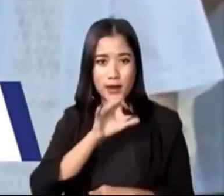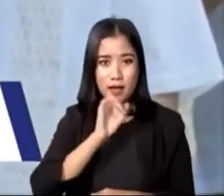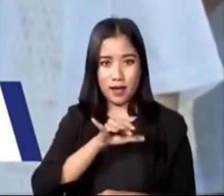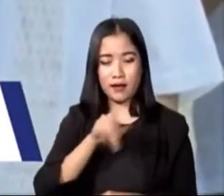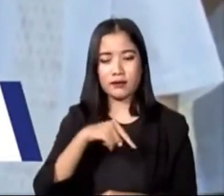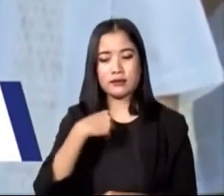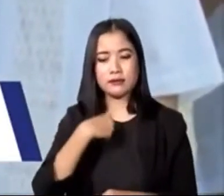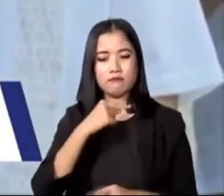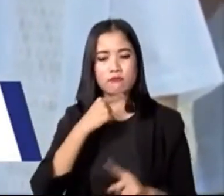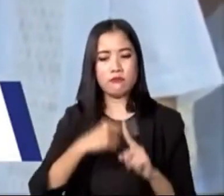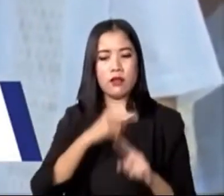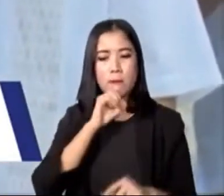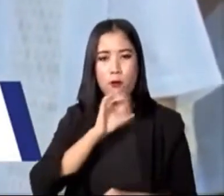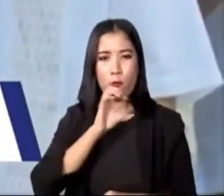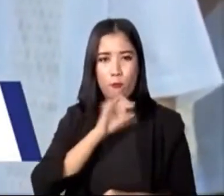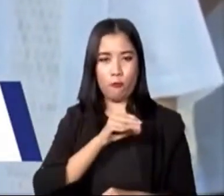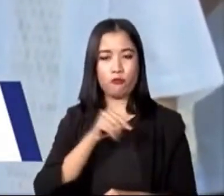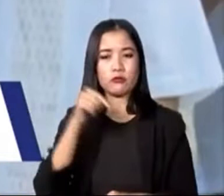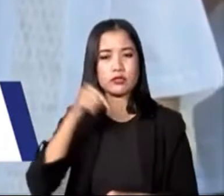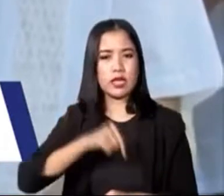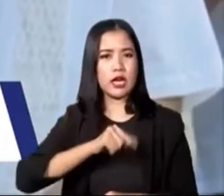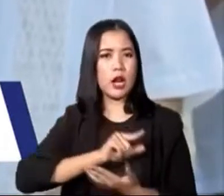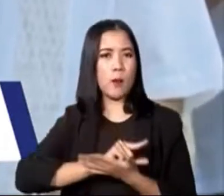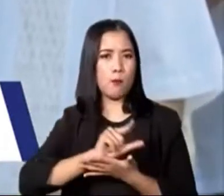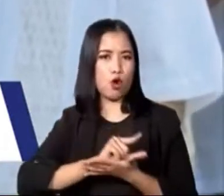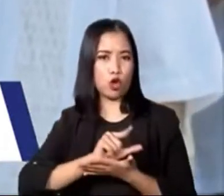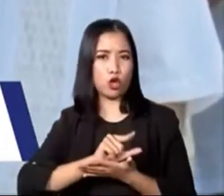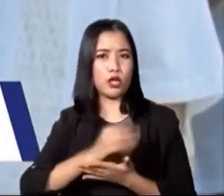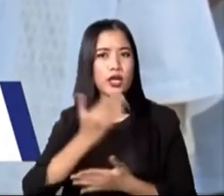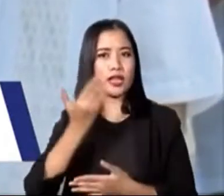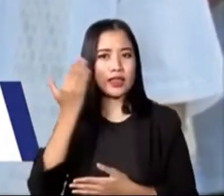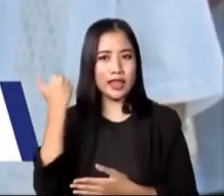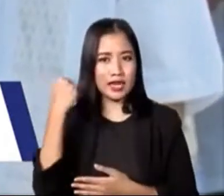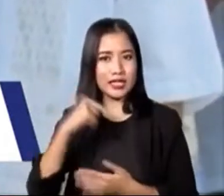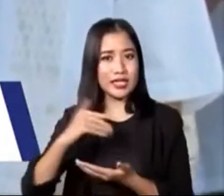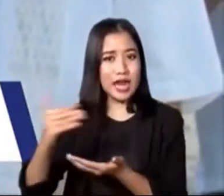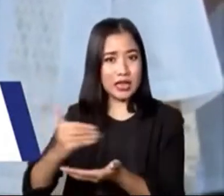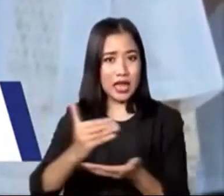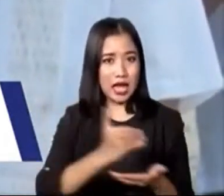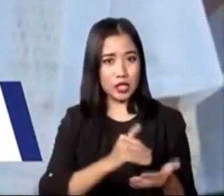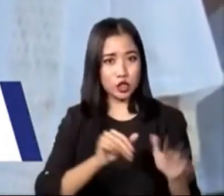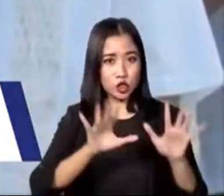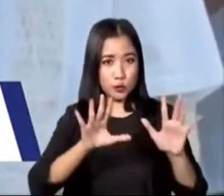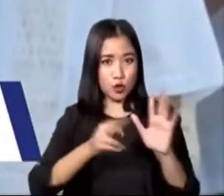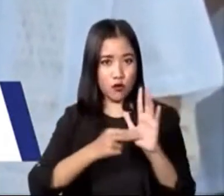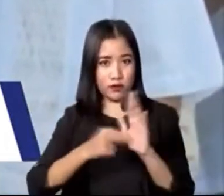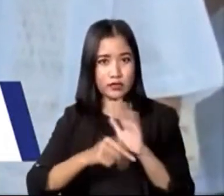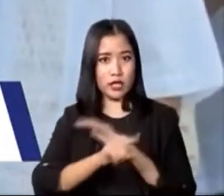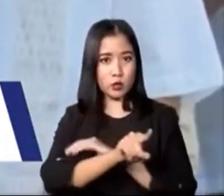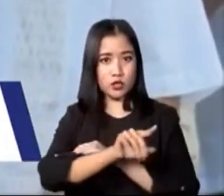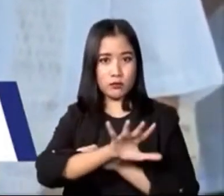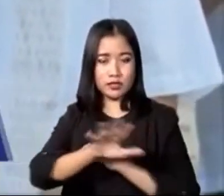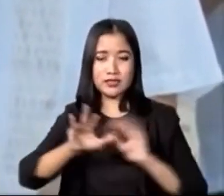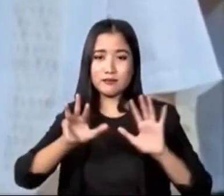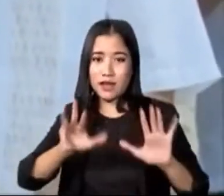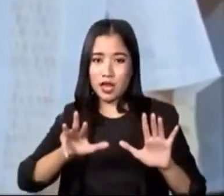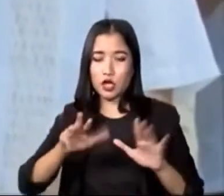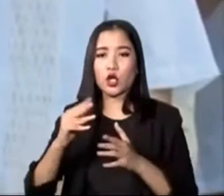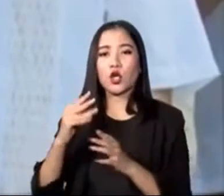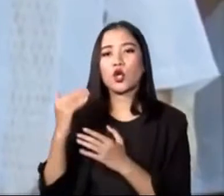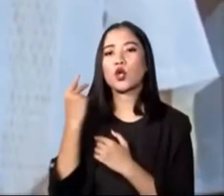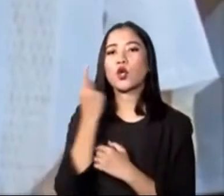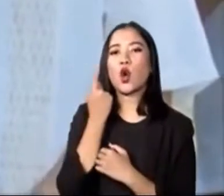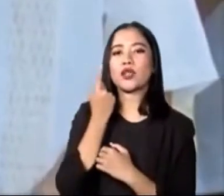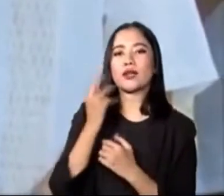jadi perlu kami laporkan bahwa saat ini tadi yang disampaikan per data 10 November 159 dokter.